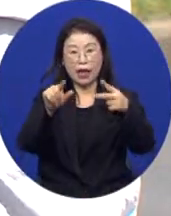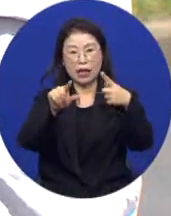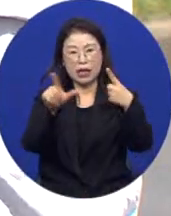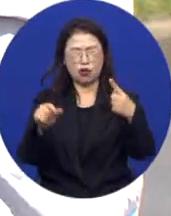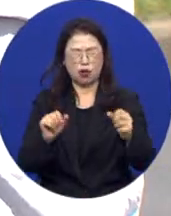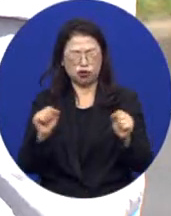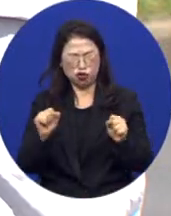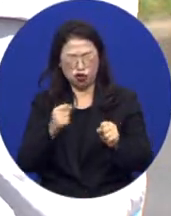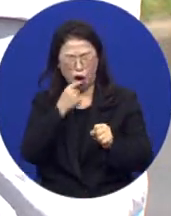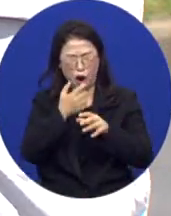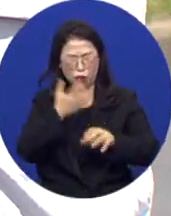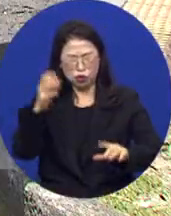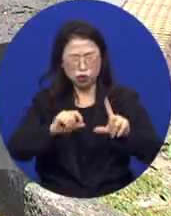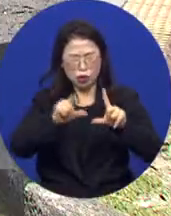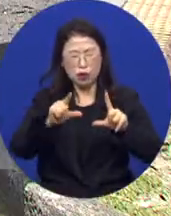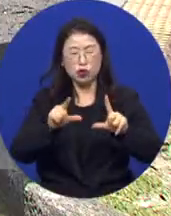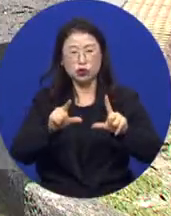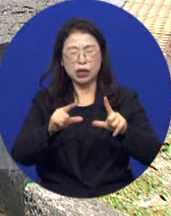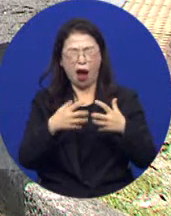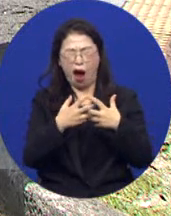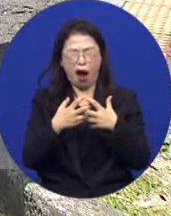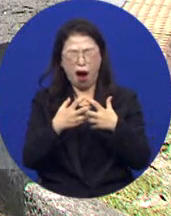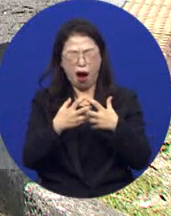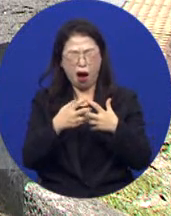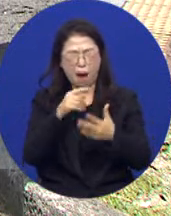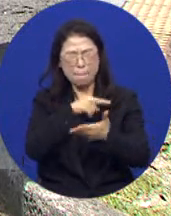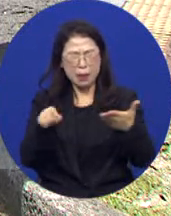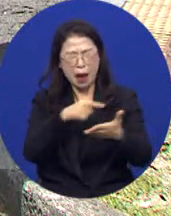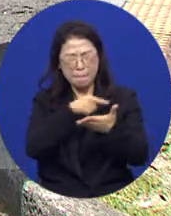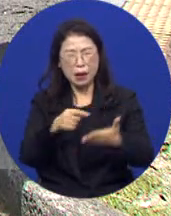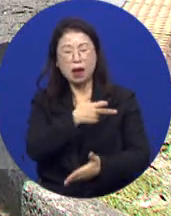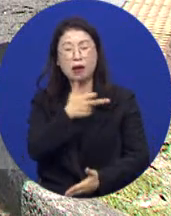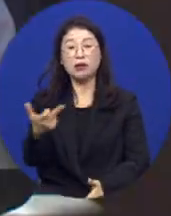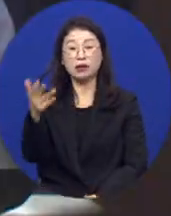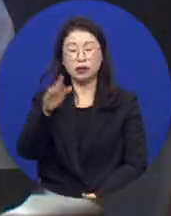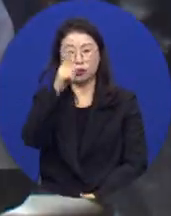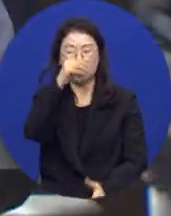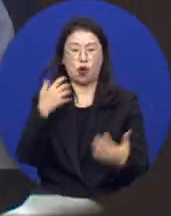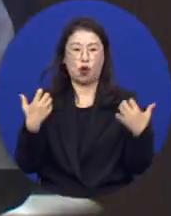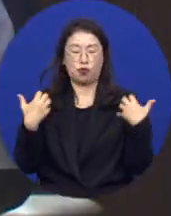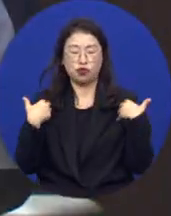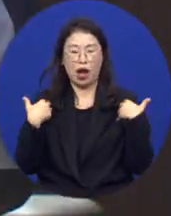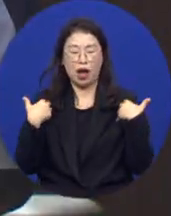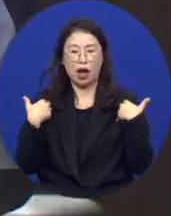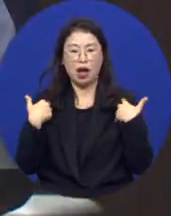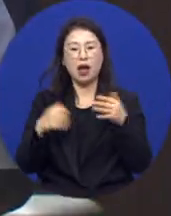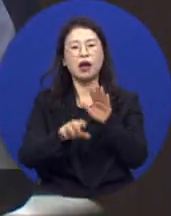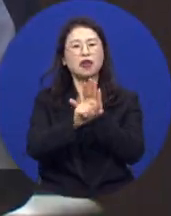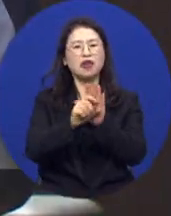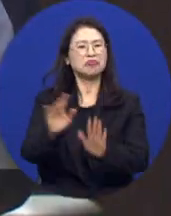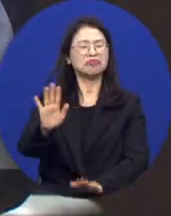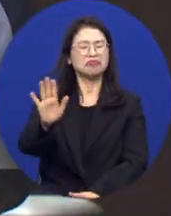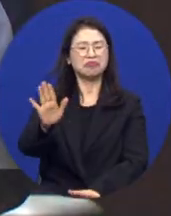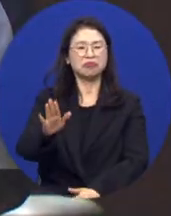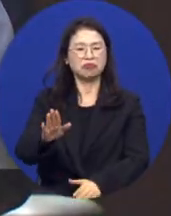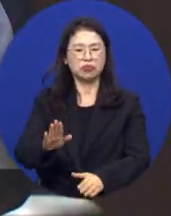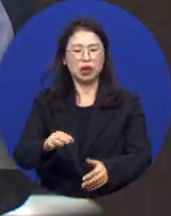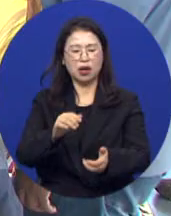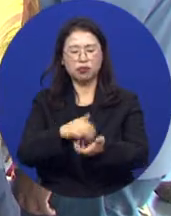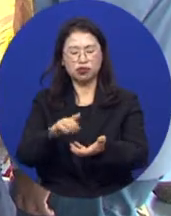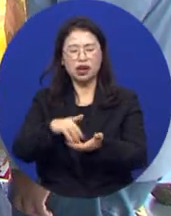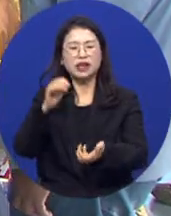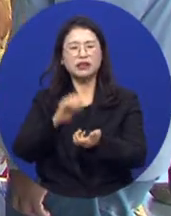한파로 월등무 대부분이 엄피해를 입어 피해가 심각한데도 정부가 산지 격리를 거부하고 물량 제한도